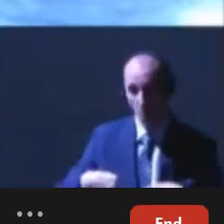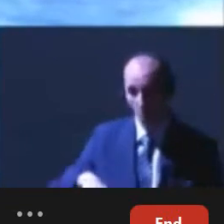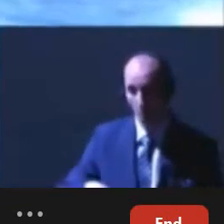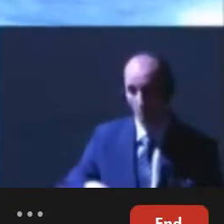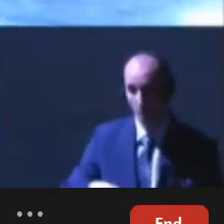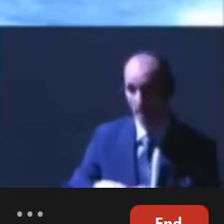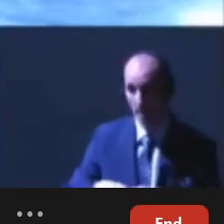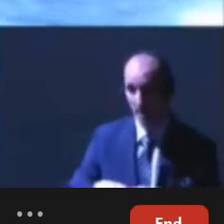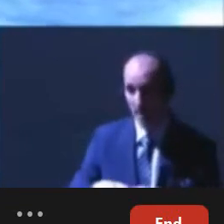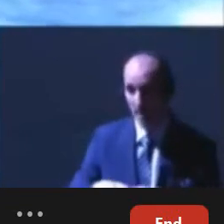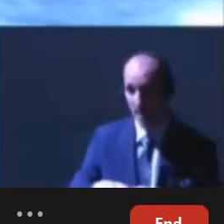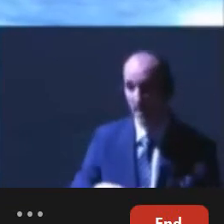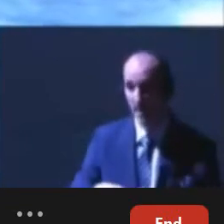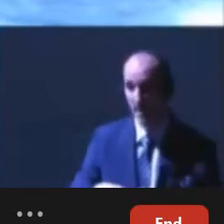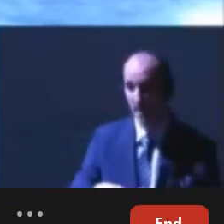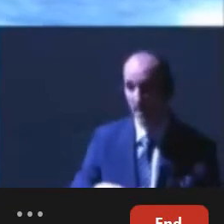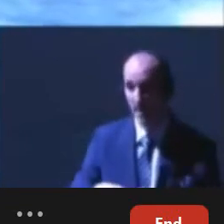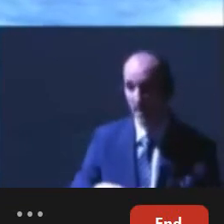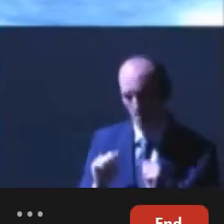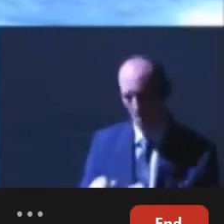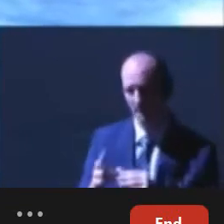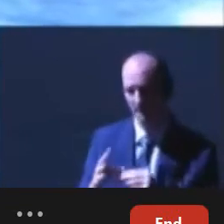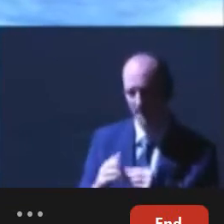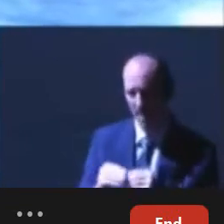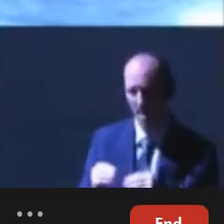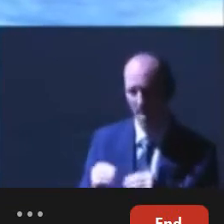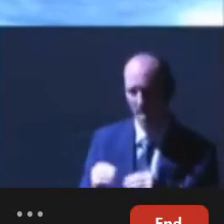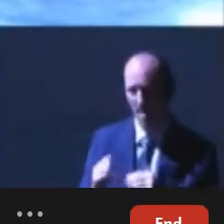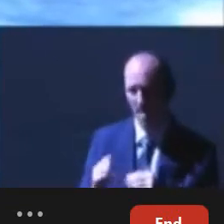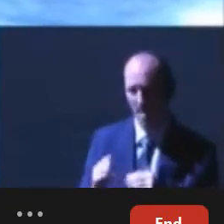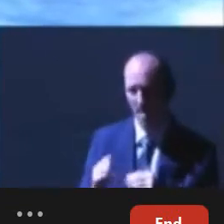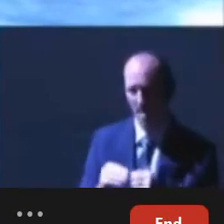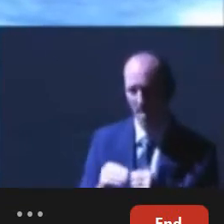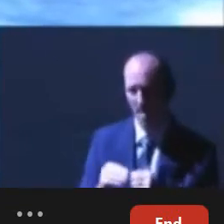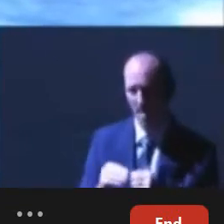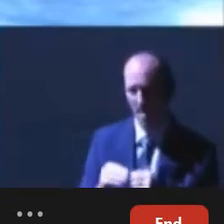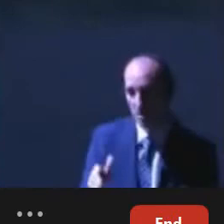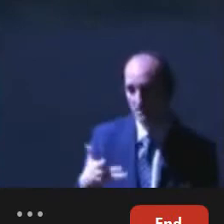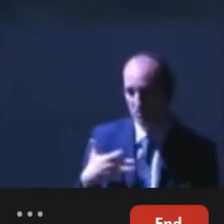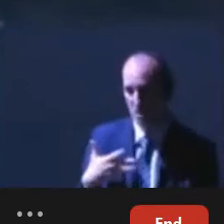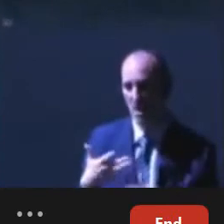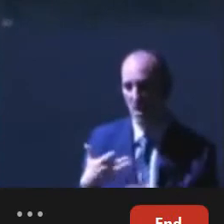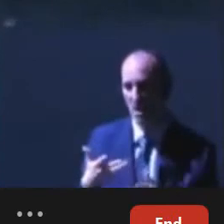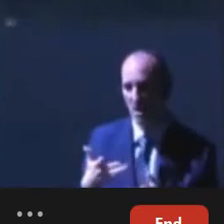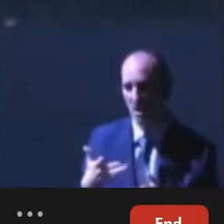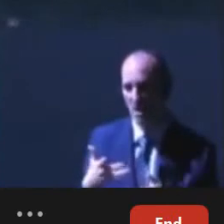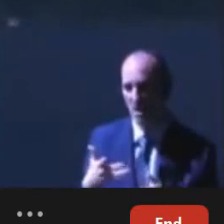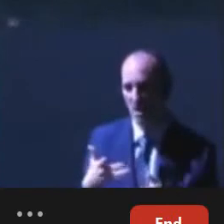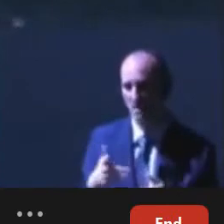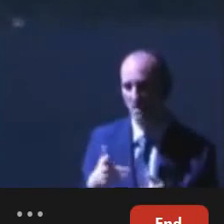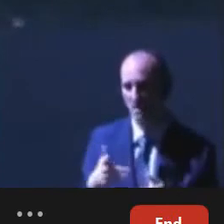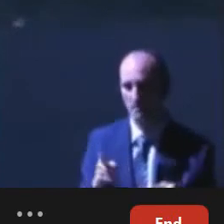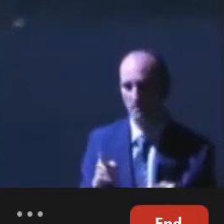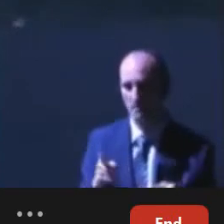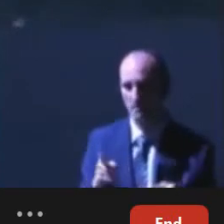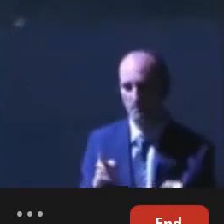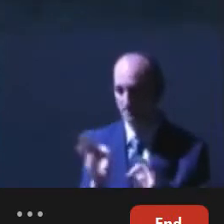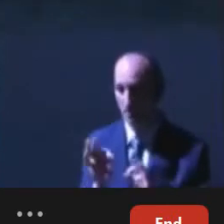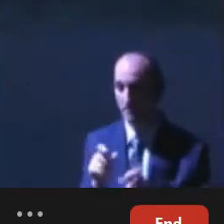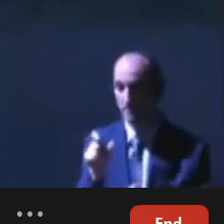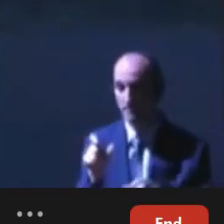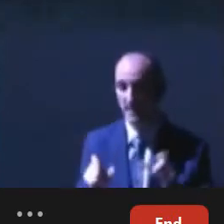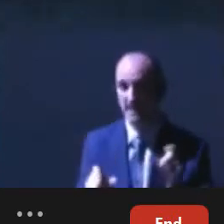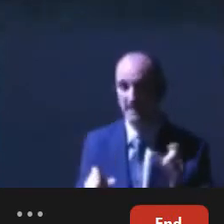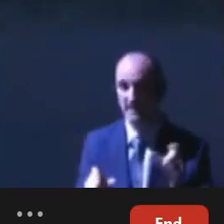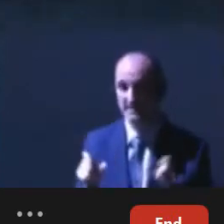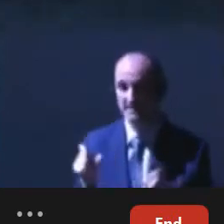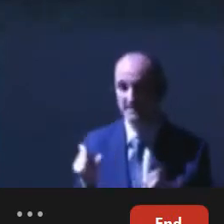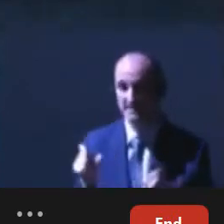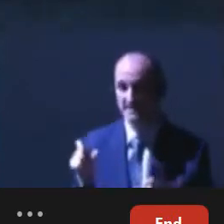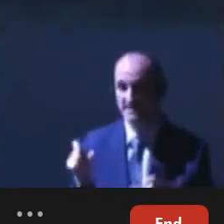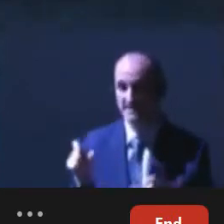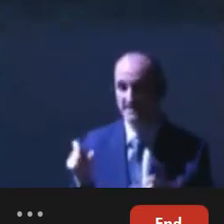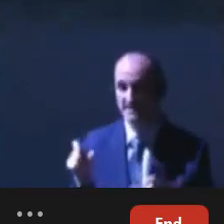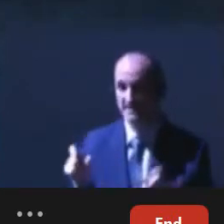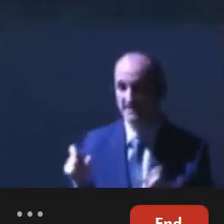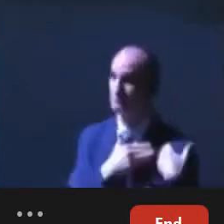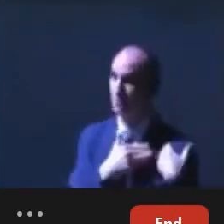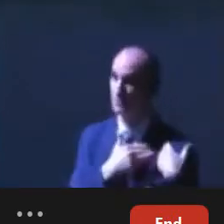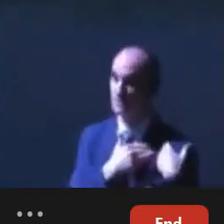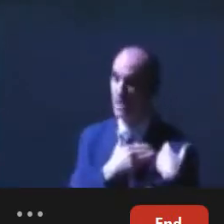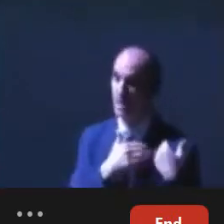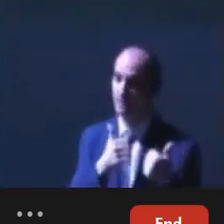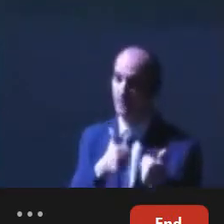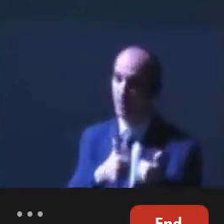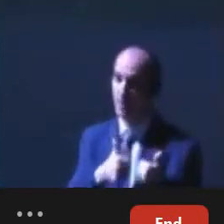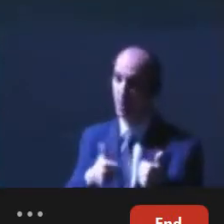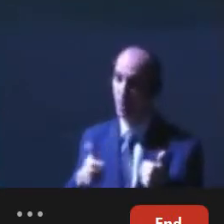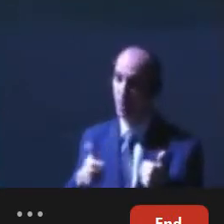tiến hóa thế giới, và chúng ta có thể làm được điều này, vì chúng ta đang có cái thời gian thật tuyệt vời, khi mà chính mọi người họ sẽ có trách nhiệm với cuộc sống của